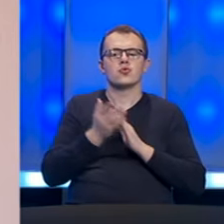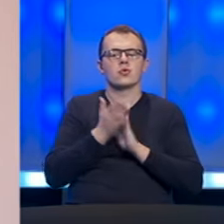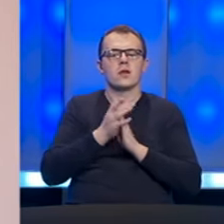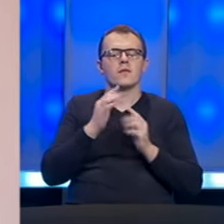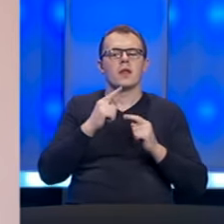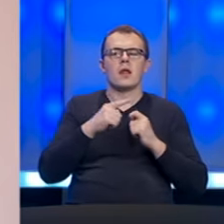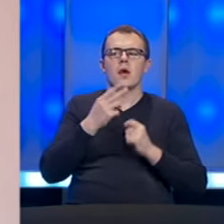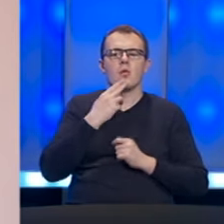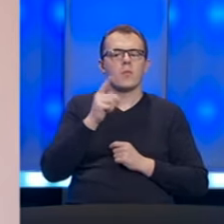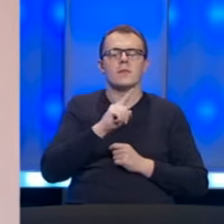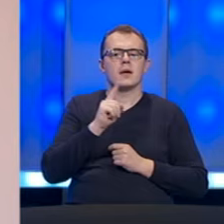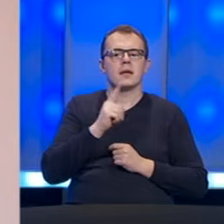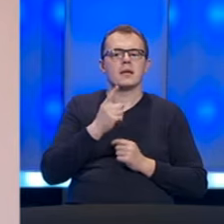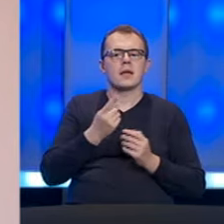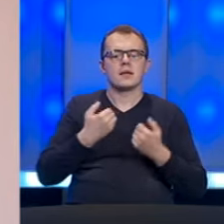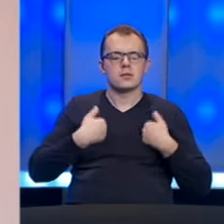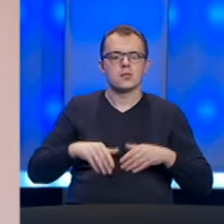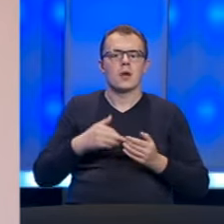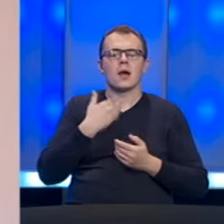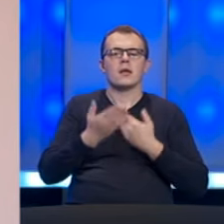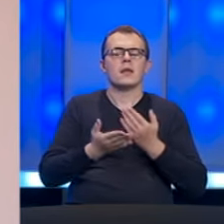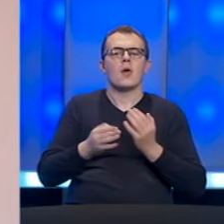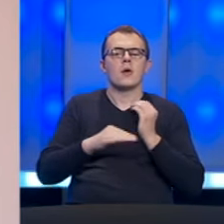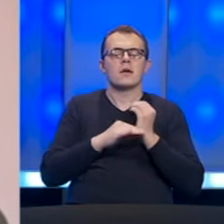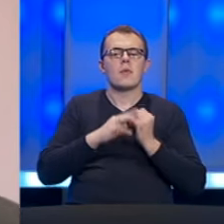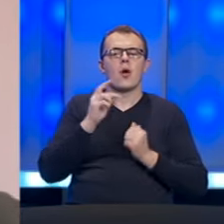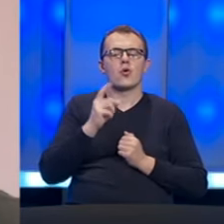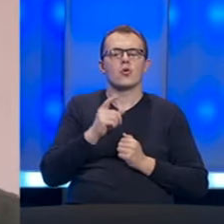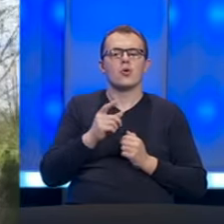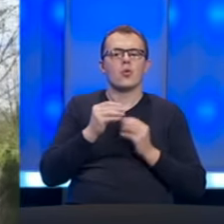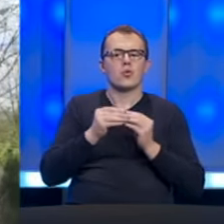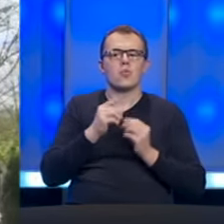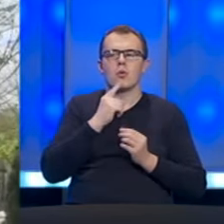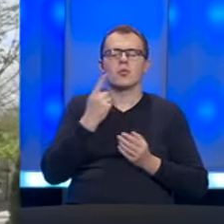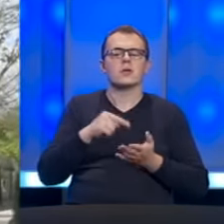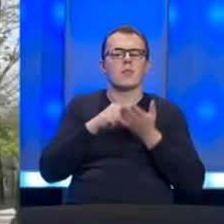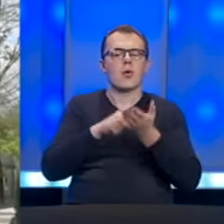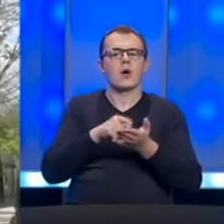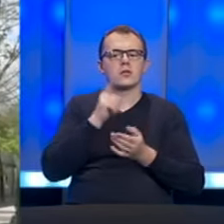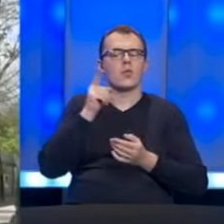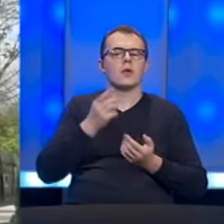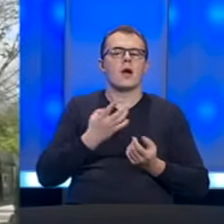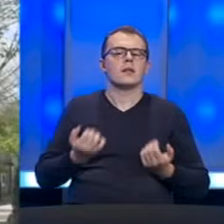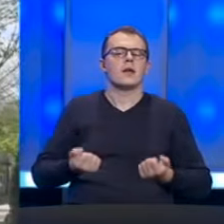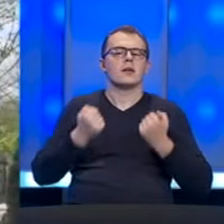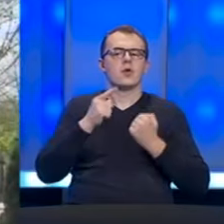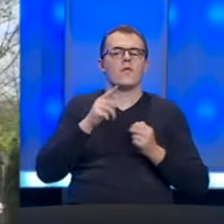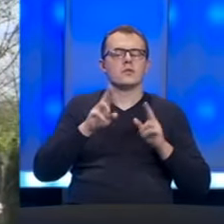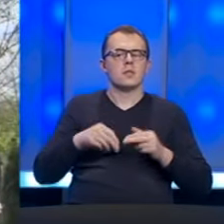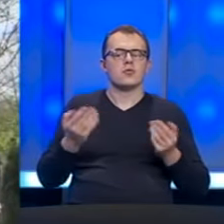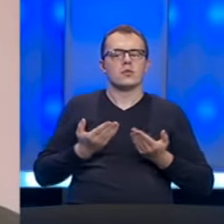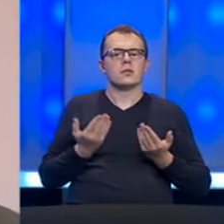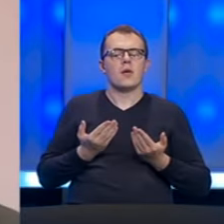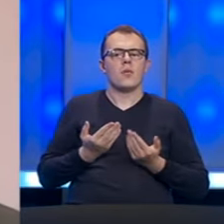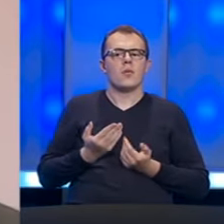nije izdangubio kad je dao pravo ime Rodoljub čovjeku kojeg se pokazuje onda kad je i najteže, jel tako? Ovo se može, za nekoga